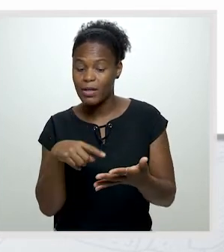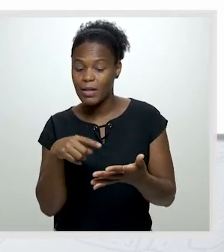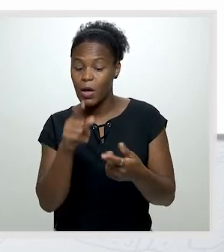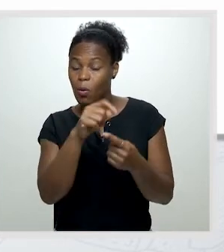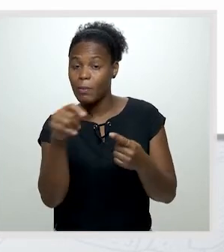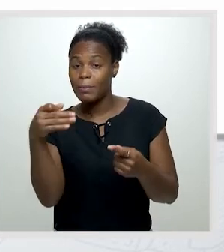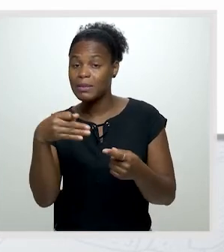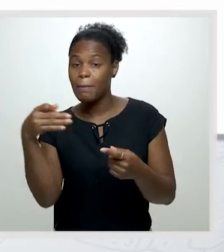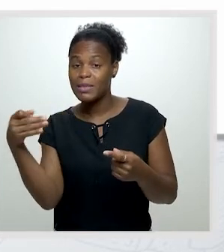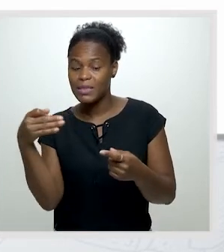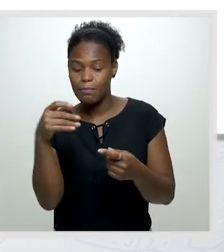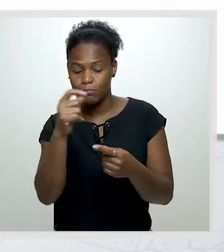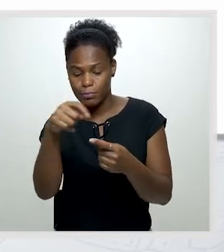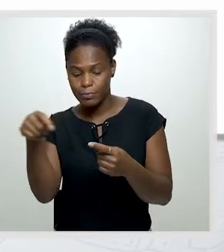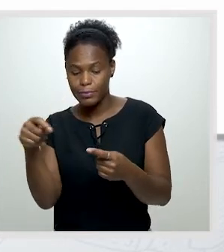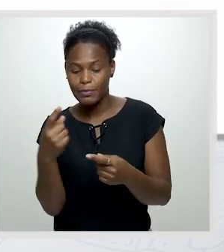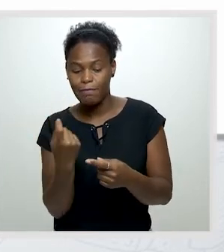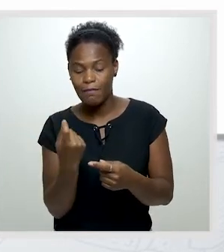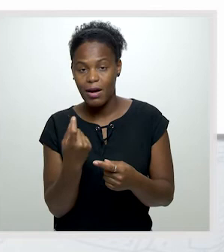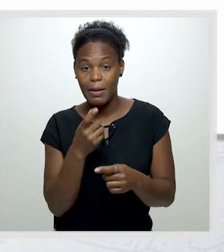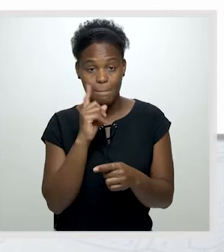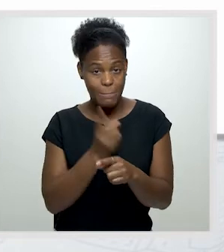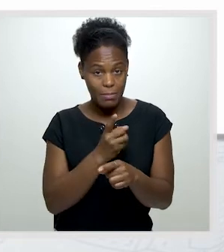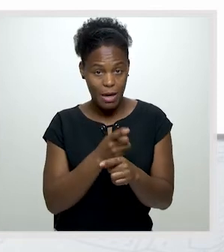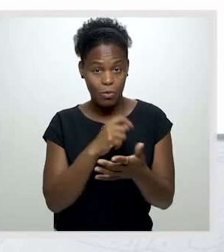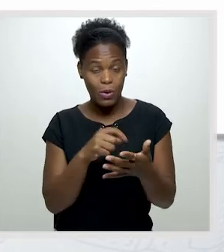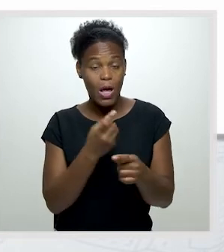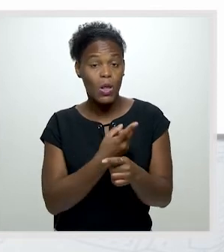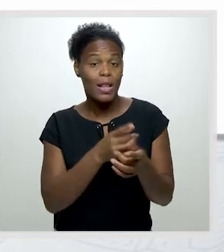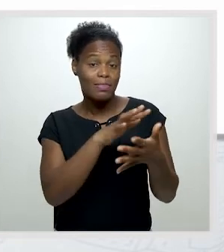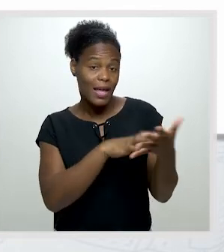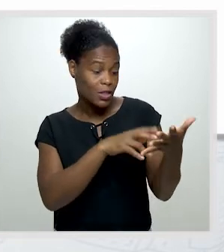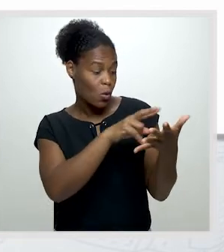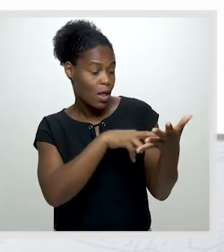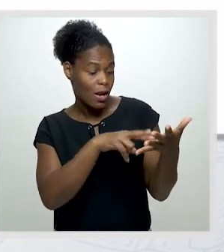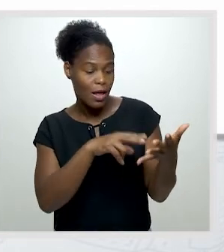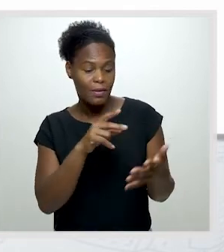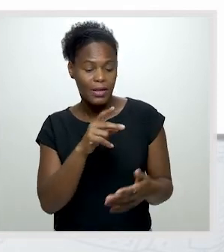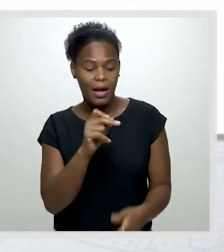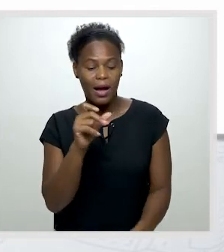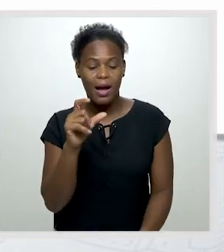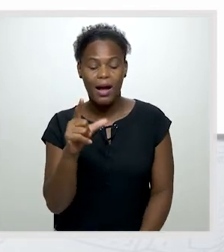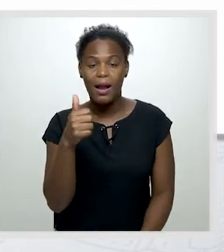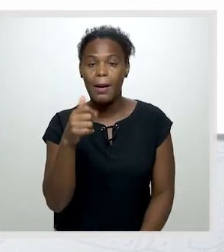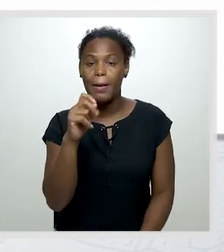passés. La même chose, tu vas relire les textes de Albert et de